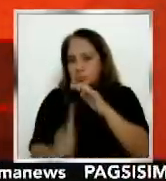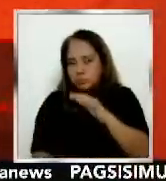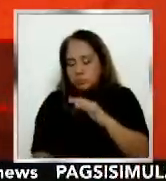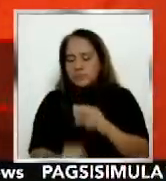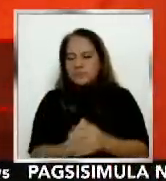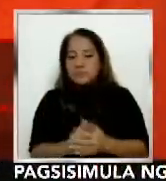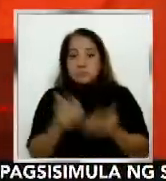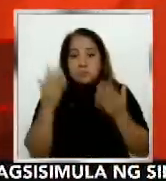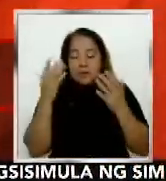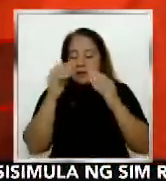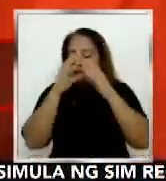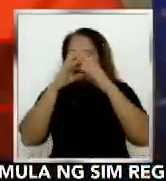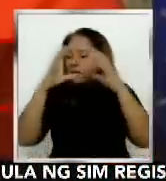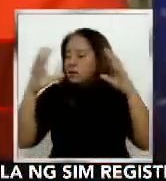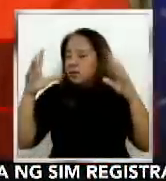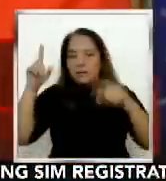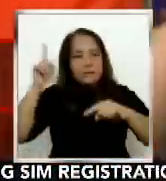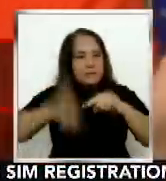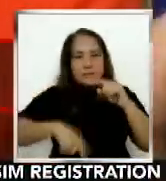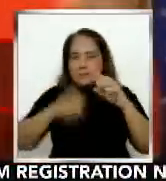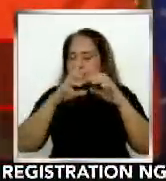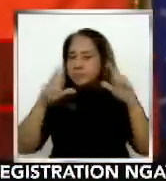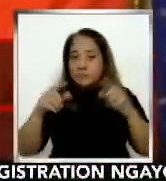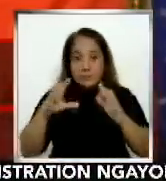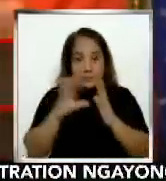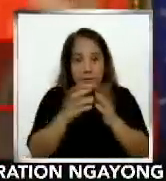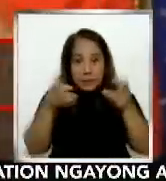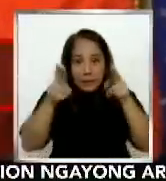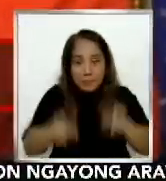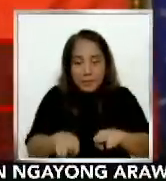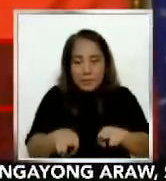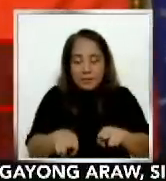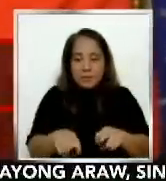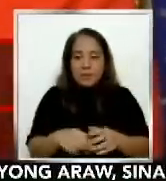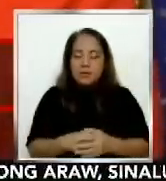akong syudad pa yung ani. Daghang balay.